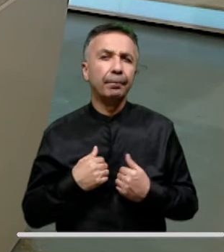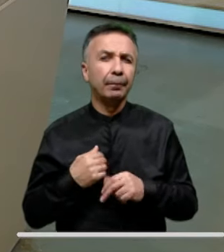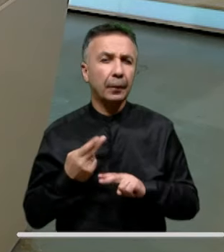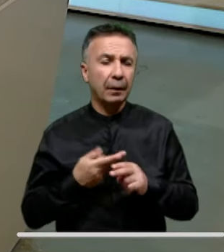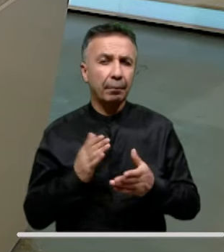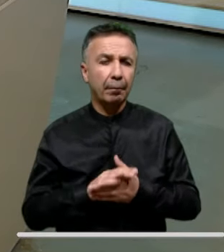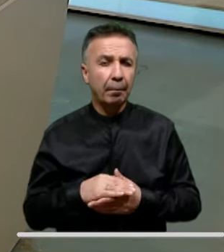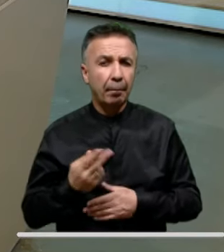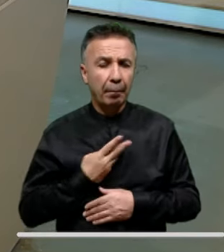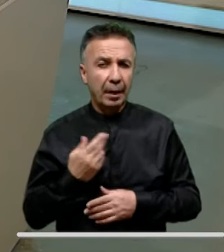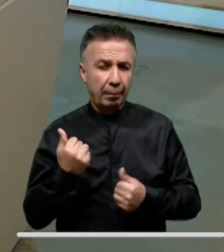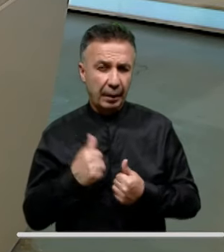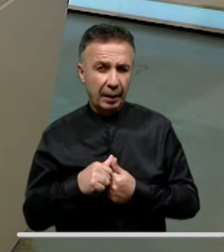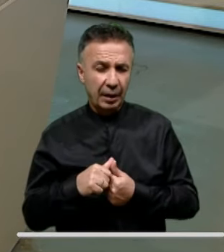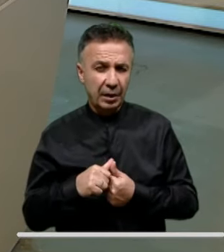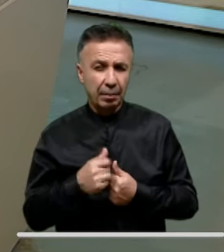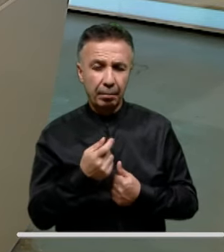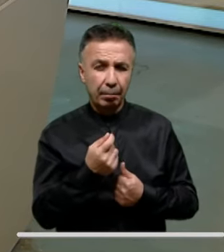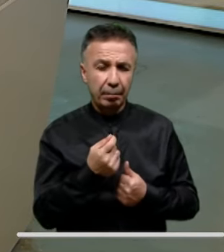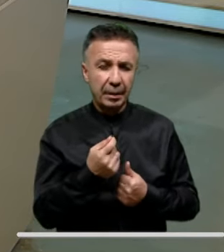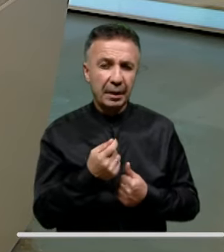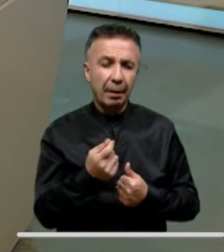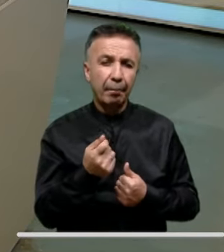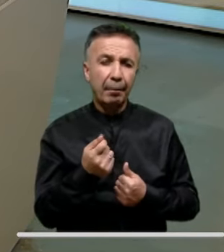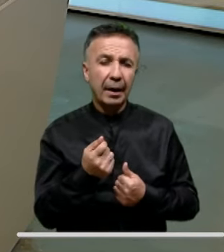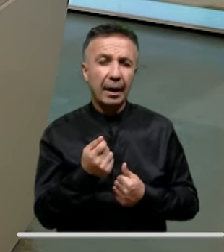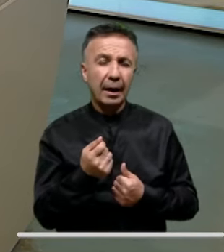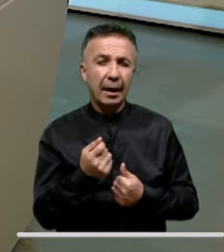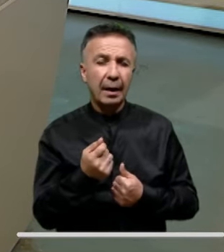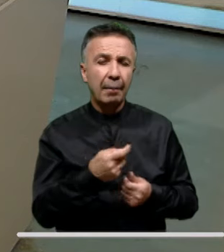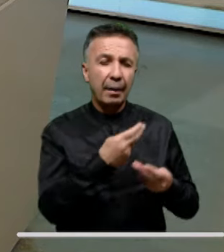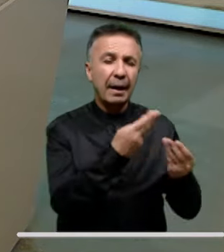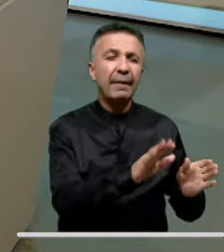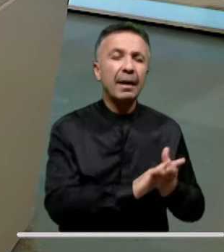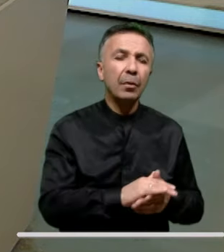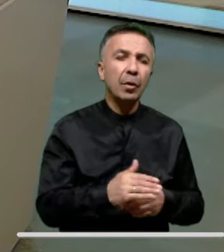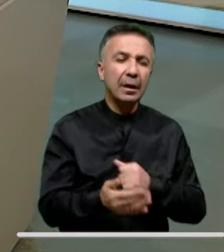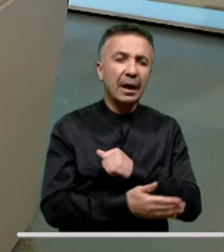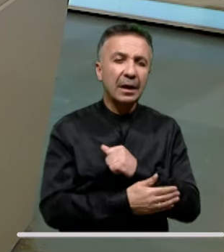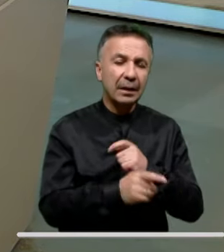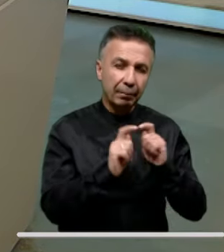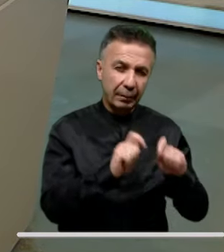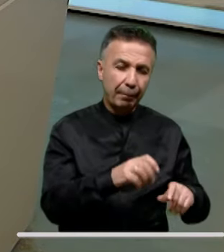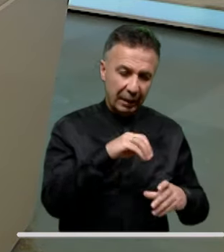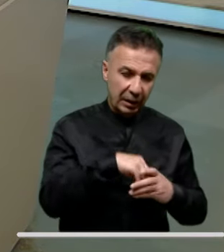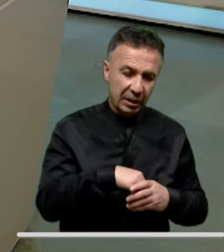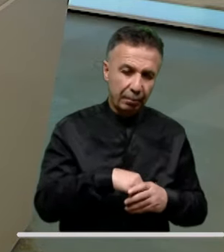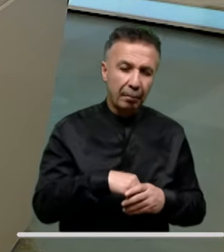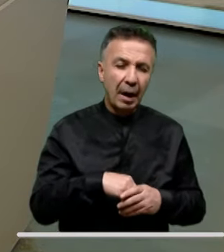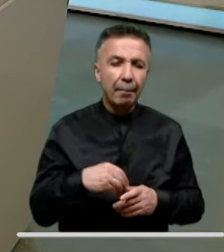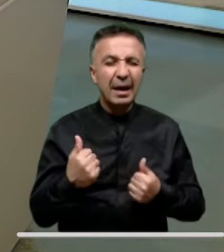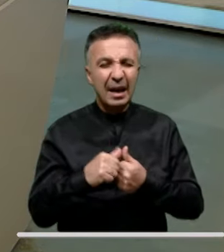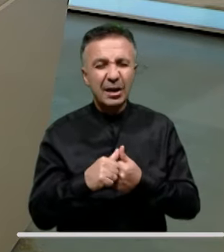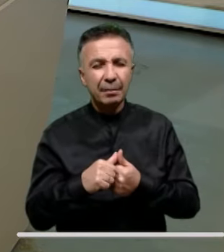benim eşim bize para vermiyor, hayır yapalım, bize kızıyor. Ben mesela onun haberi